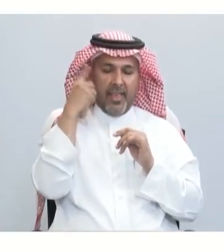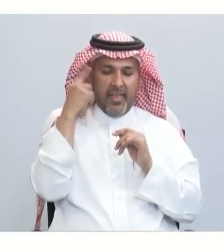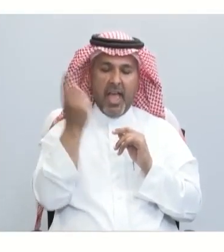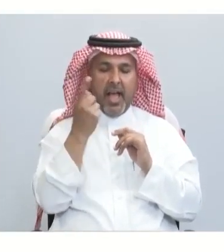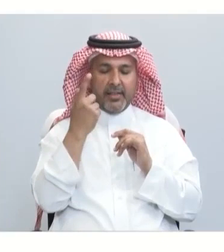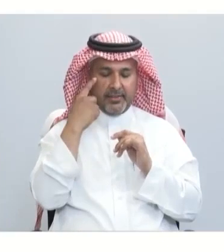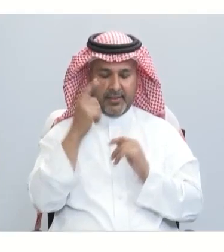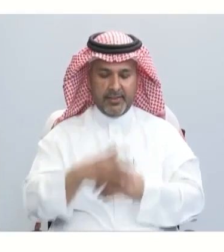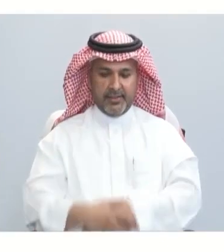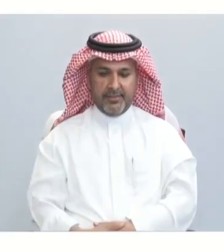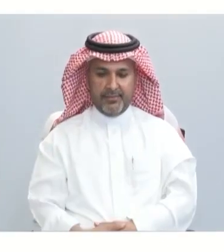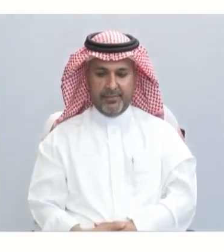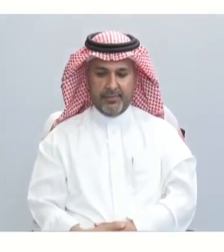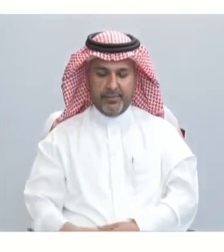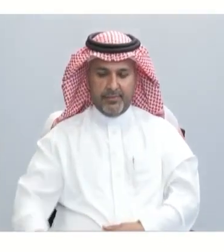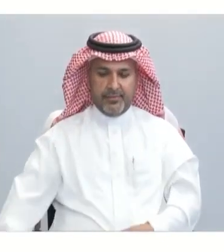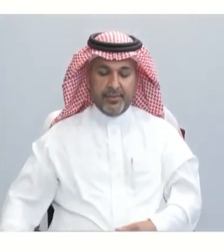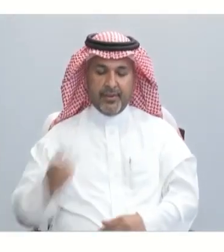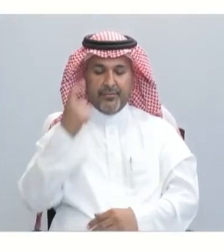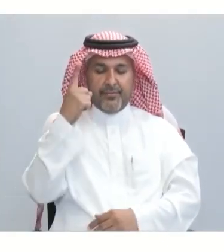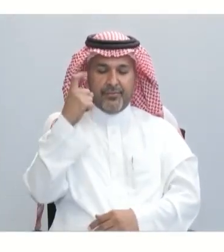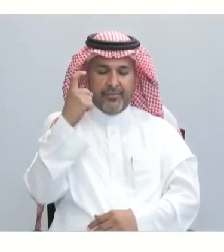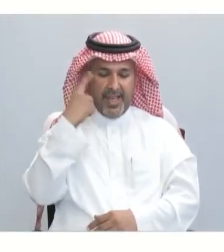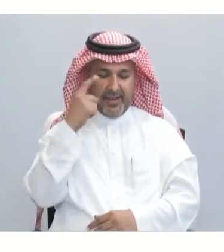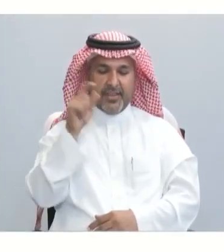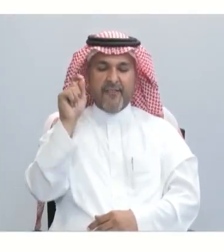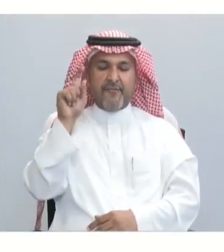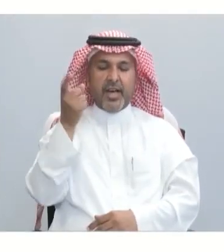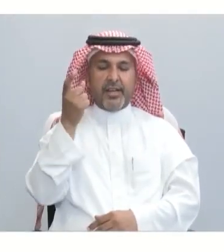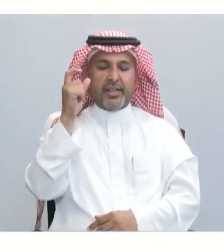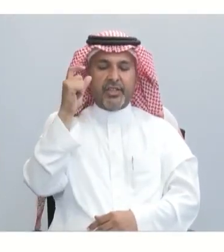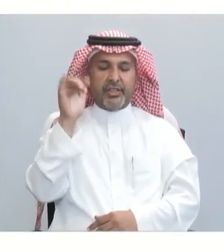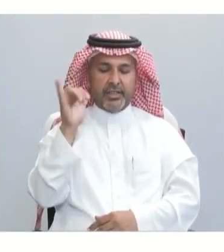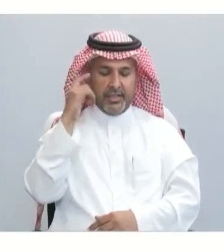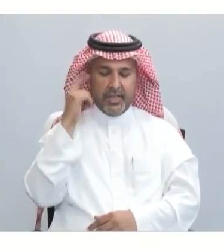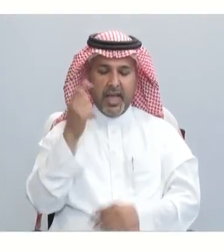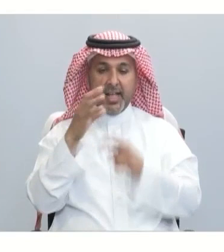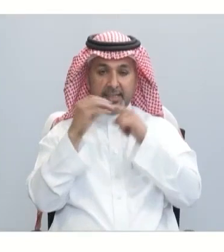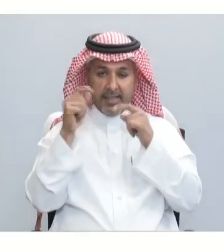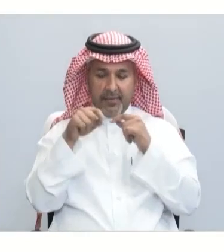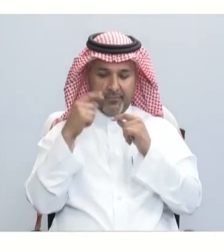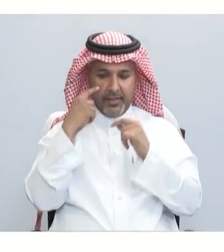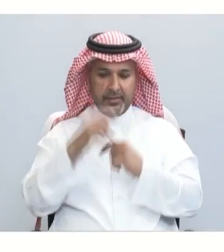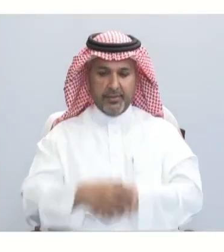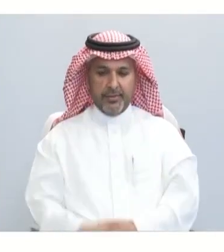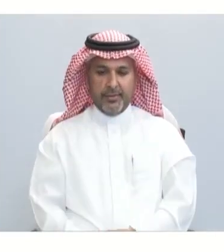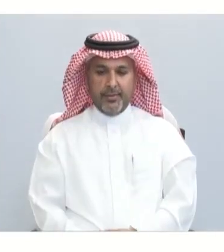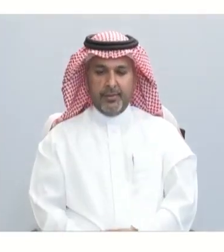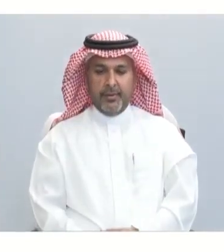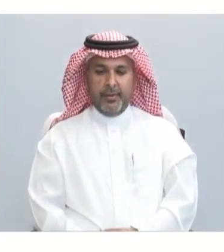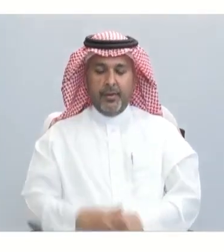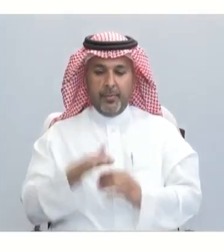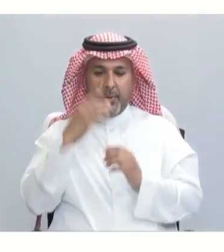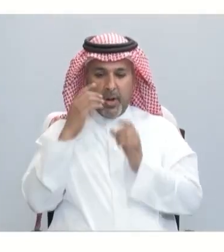الجذر نوزع الجذر بون عندي الجذر الثالث لسالب 27 مضروب في الجذر